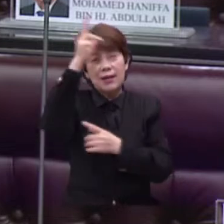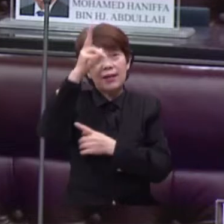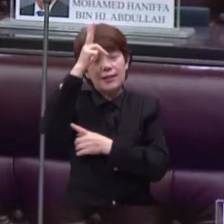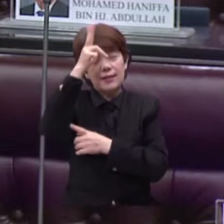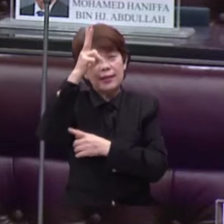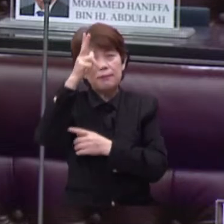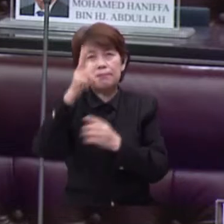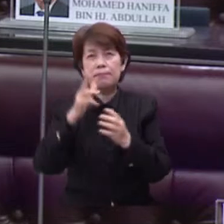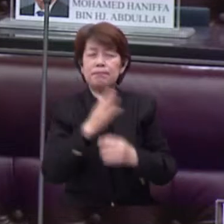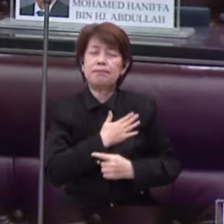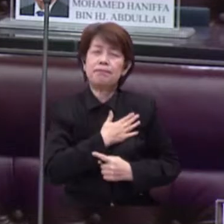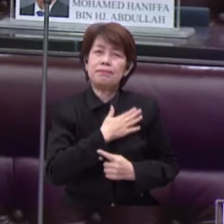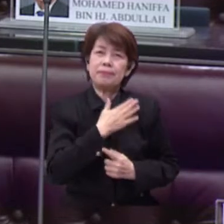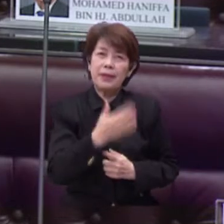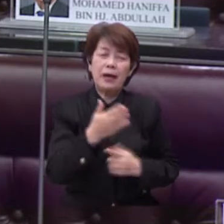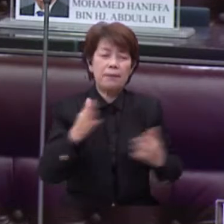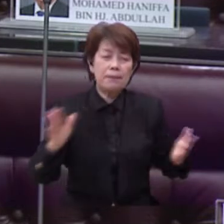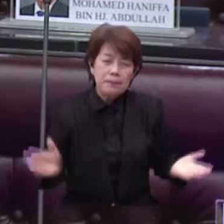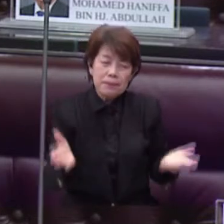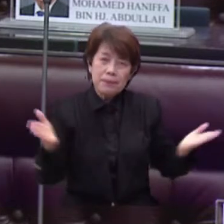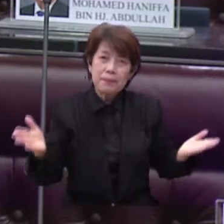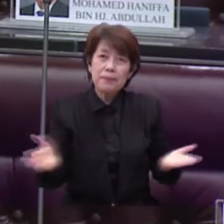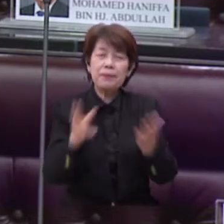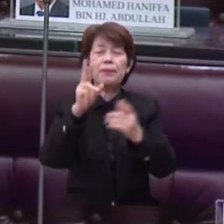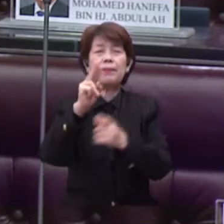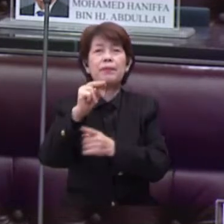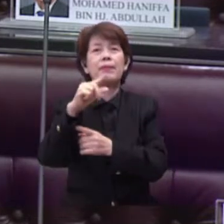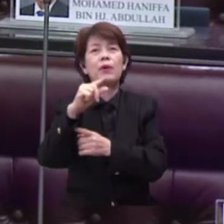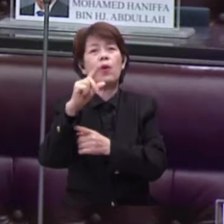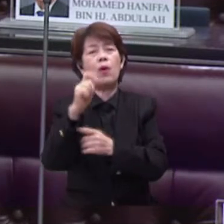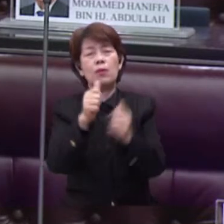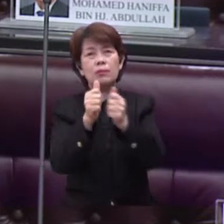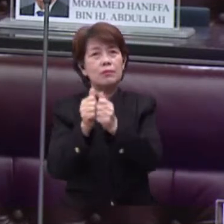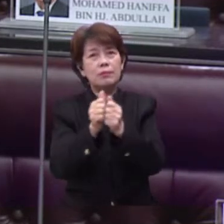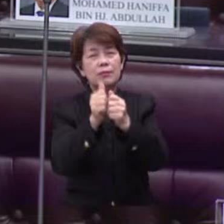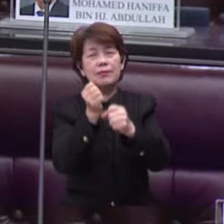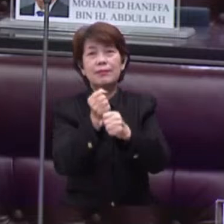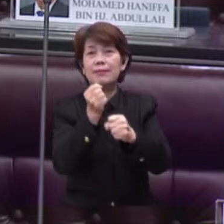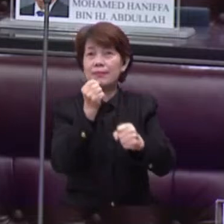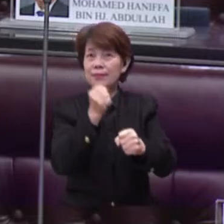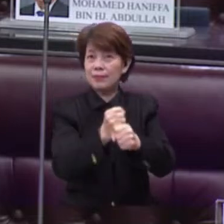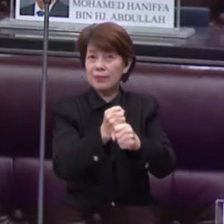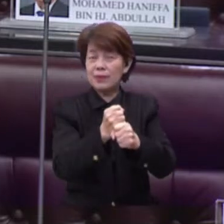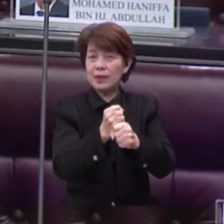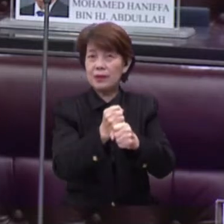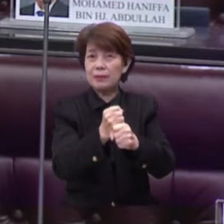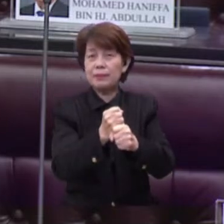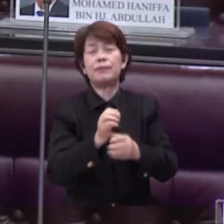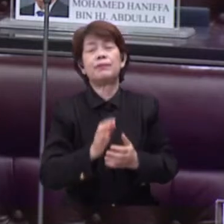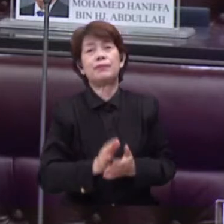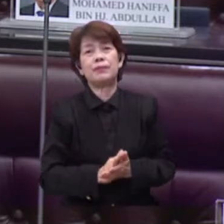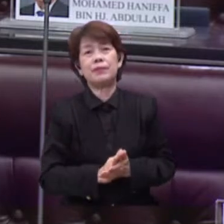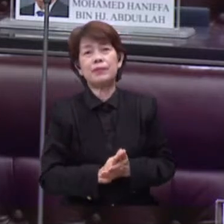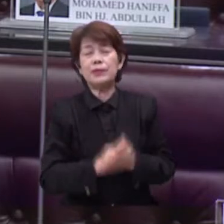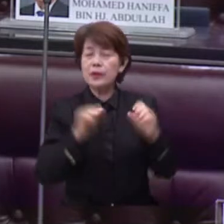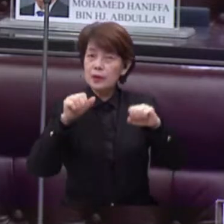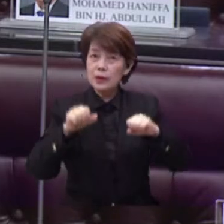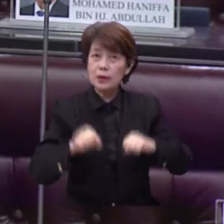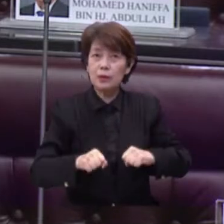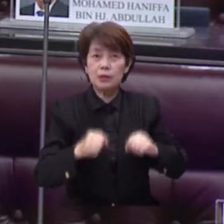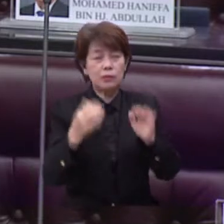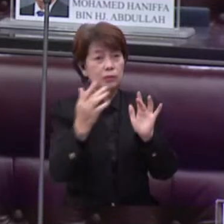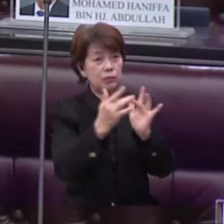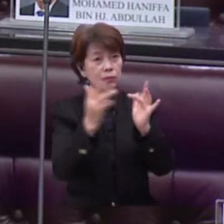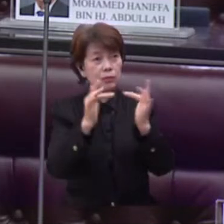yang menggerakkan enjo-enjo ini supaya lebih banyak inisiatif yang mereka dapat mungkin boleh dihubungkan